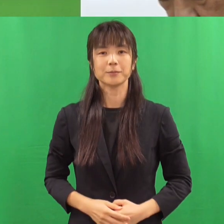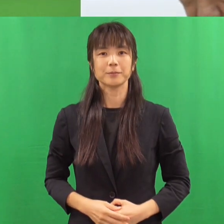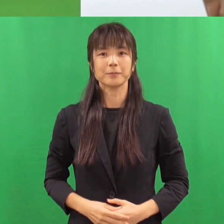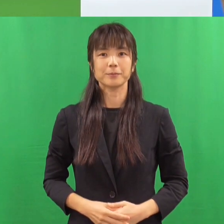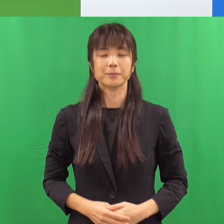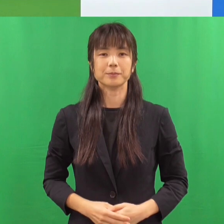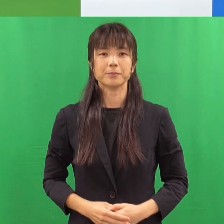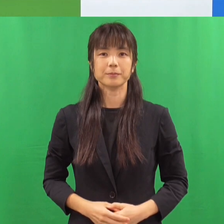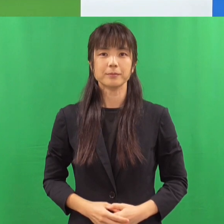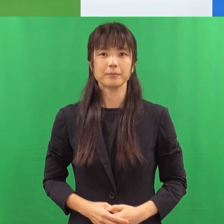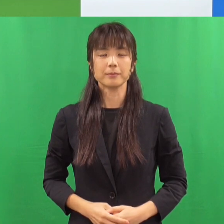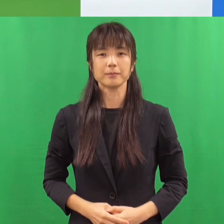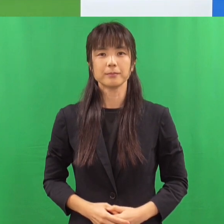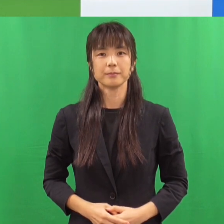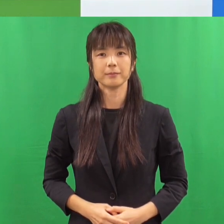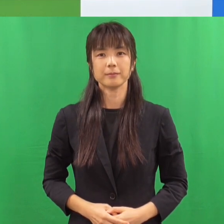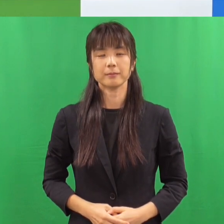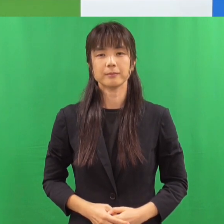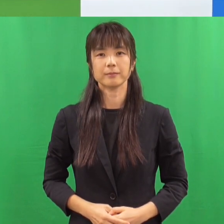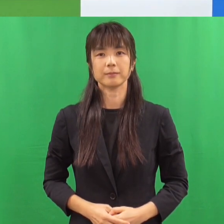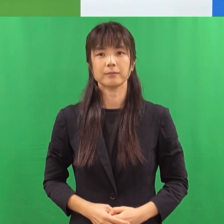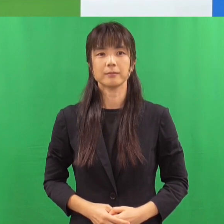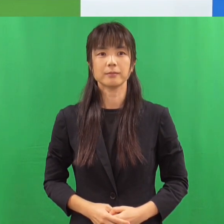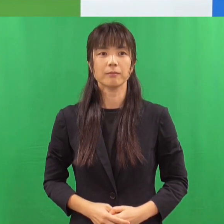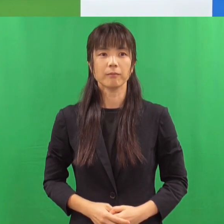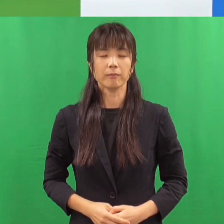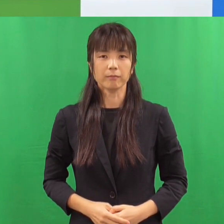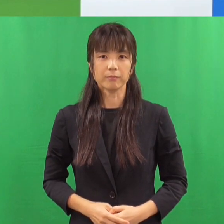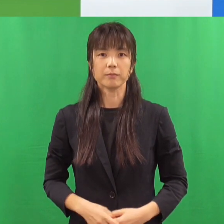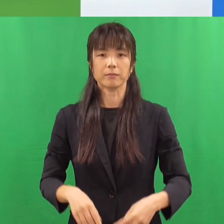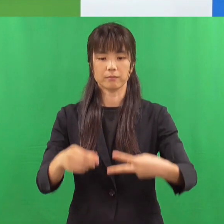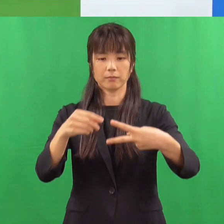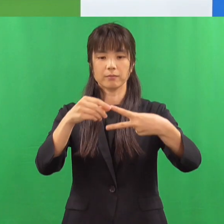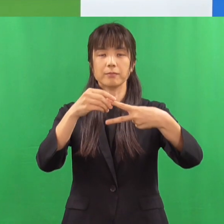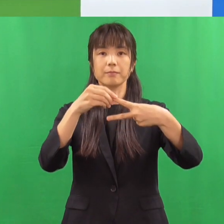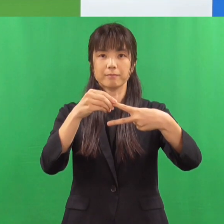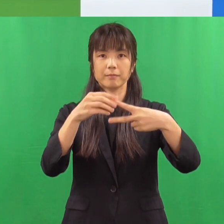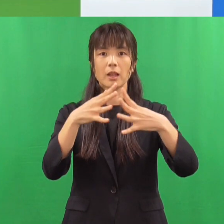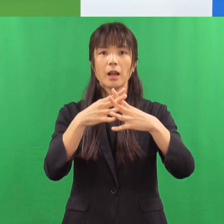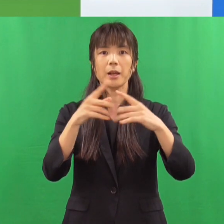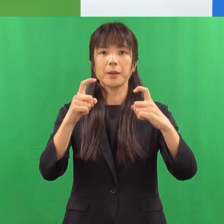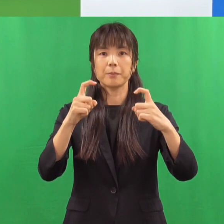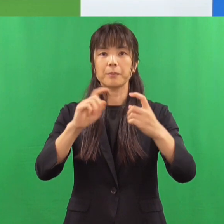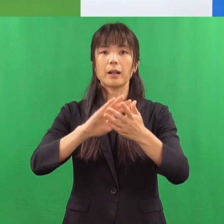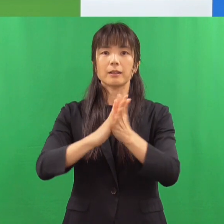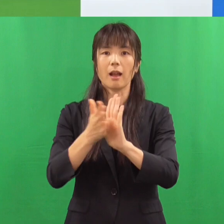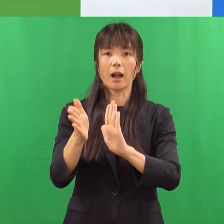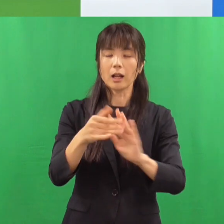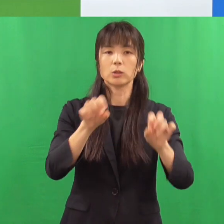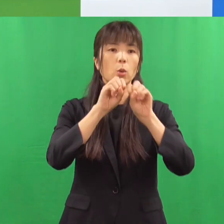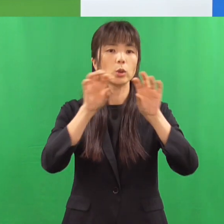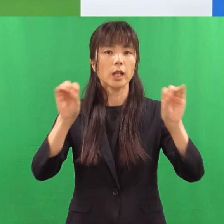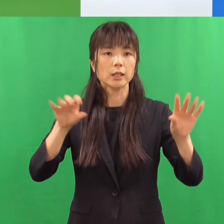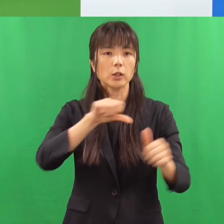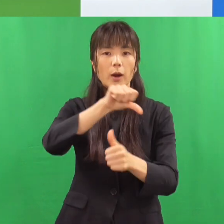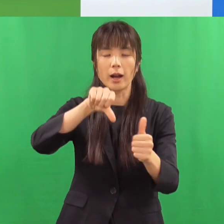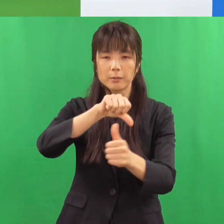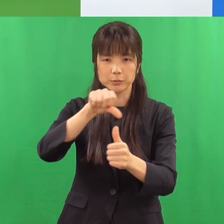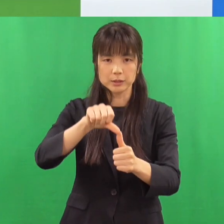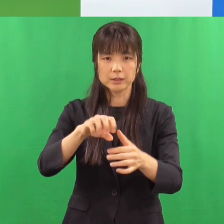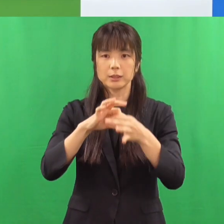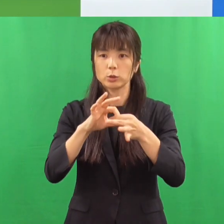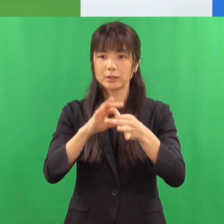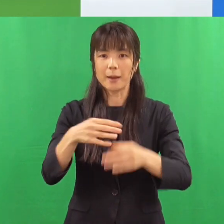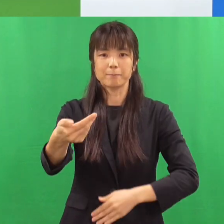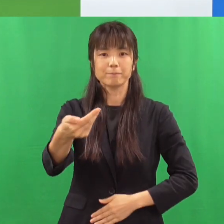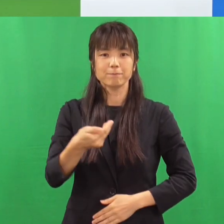ましては最初に社名をお名乗り願います。それでは初めに宮城県からのお知らせ、アプリ運用開始について質問